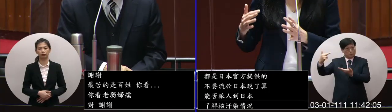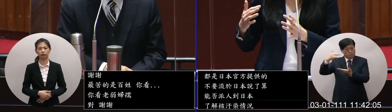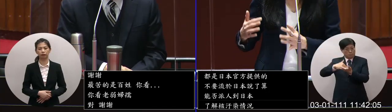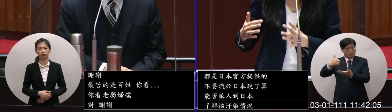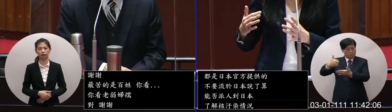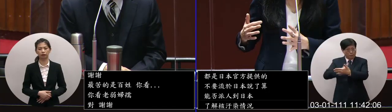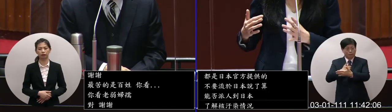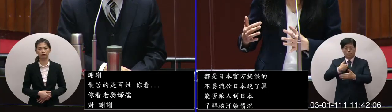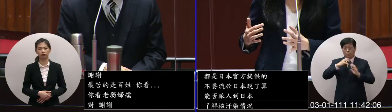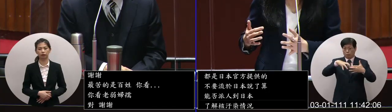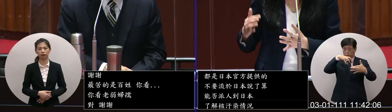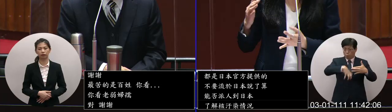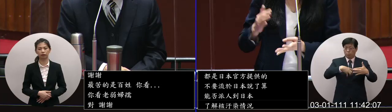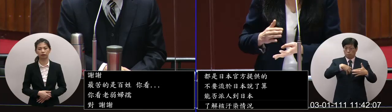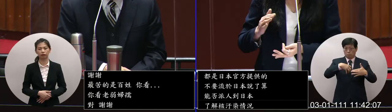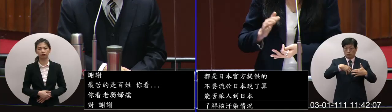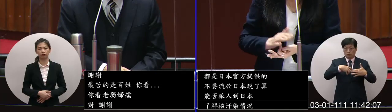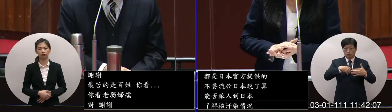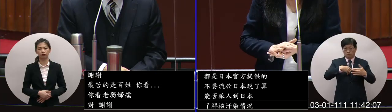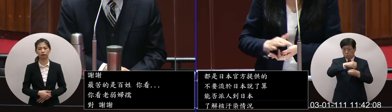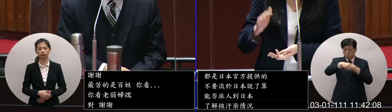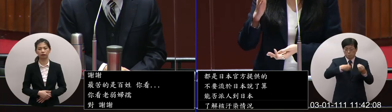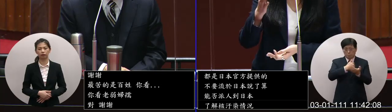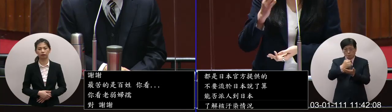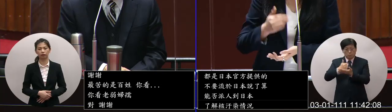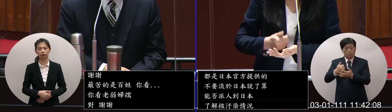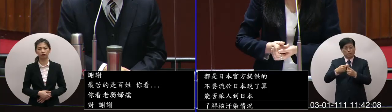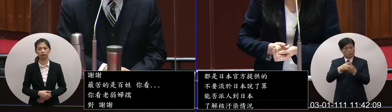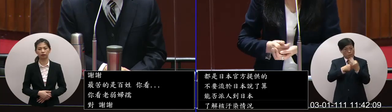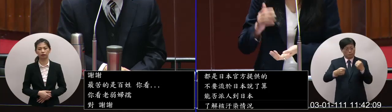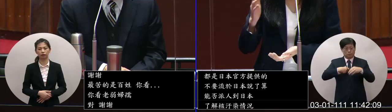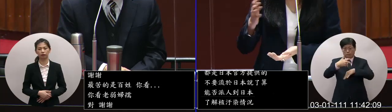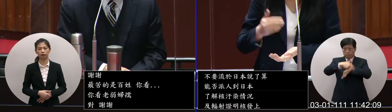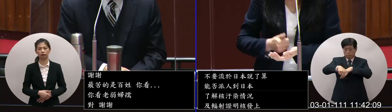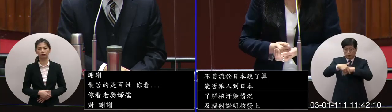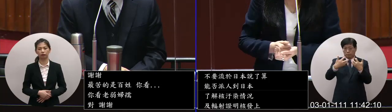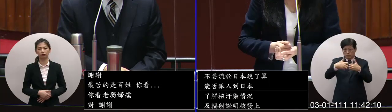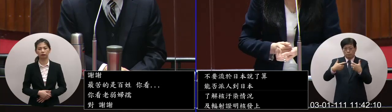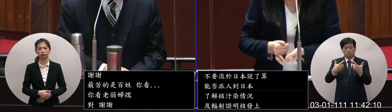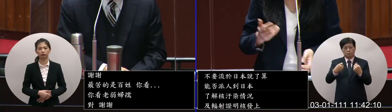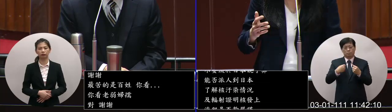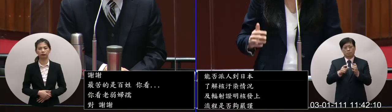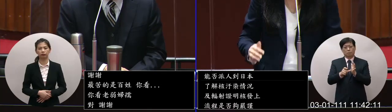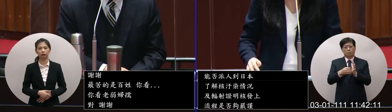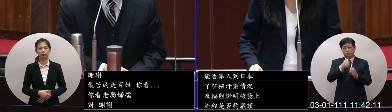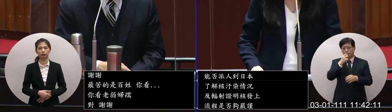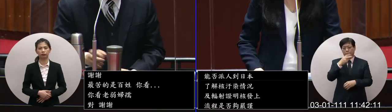在台湾在国内市场的检验人力跟设备，我希望我们中央也要支持我们地方。